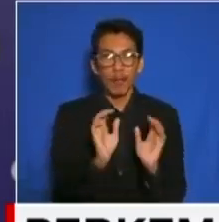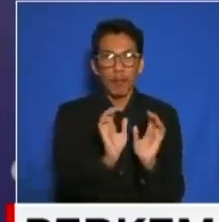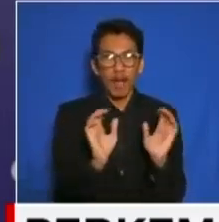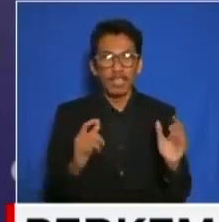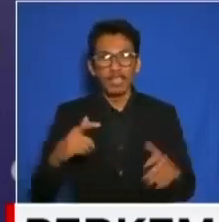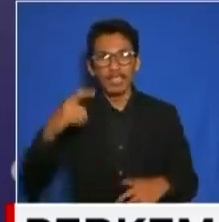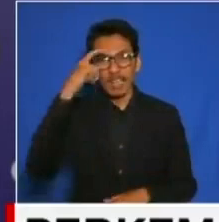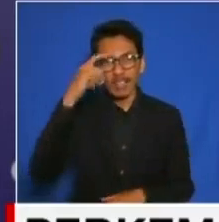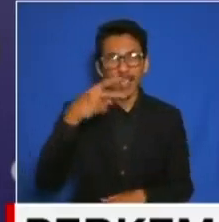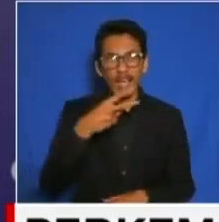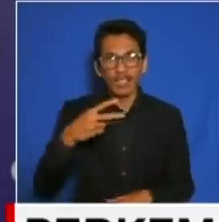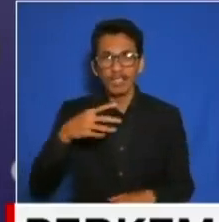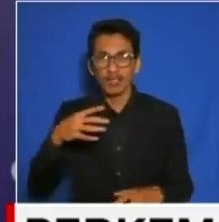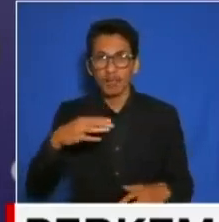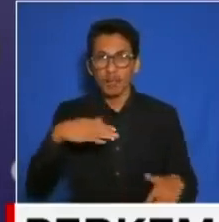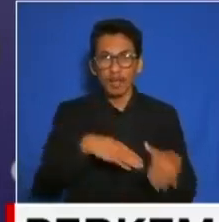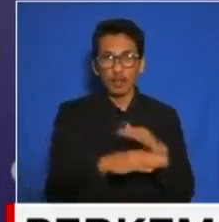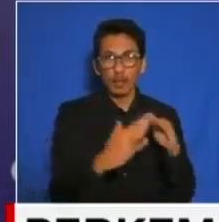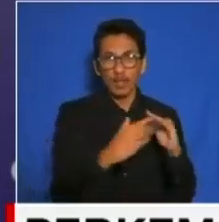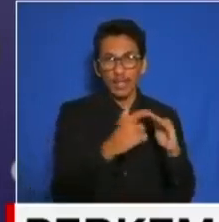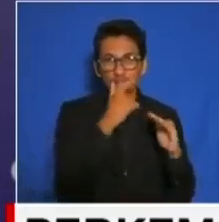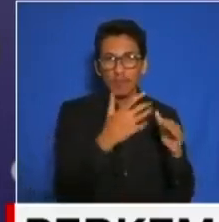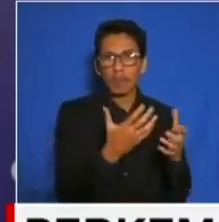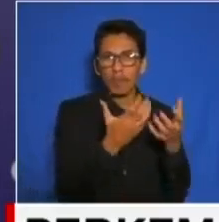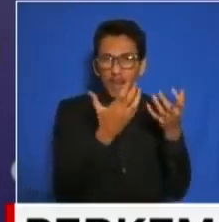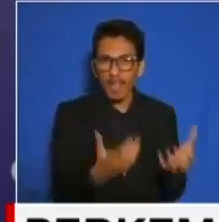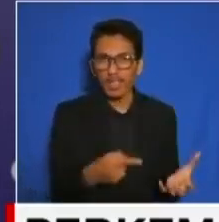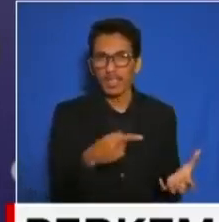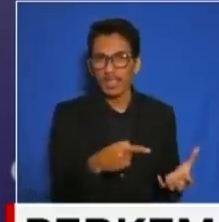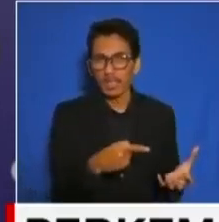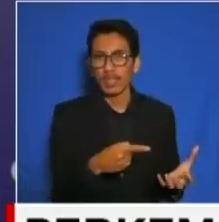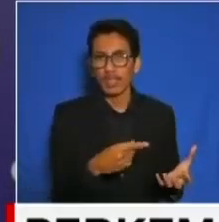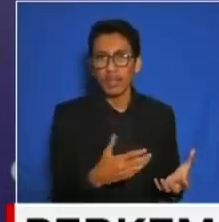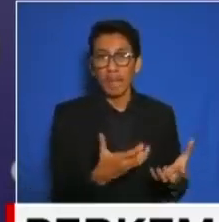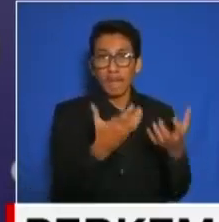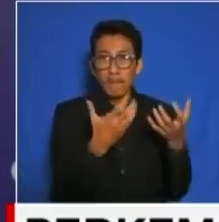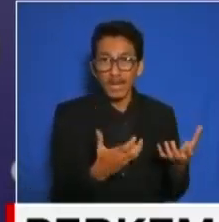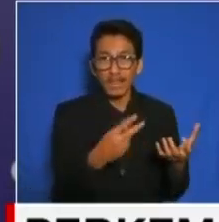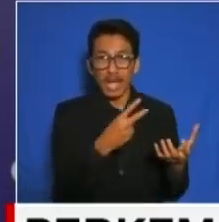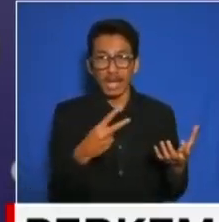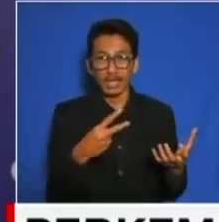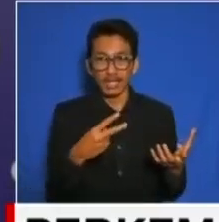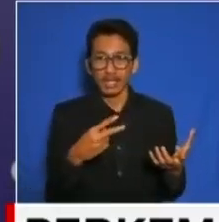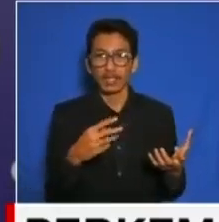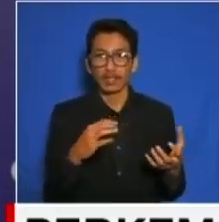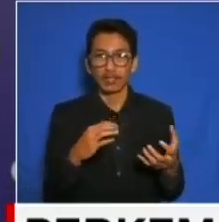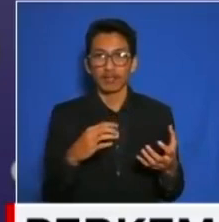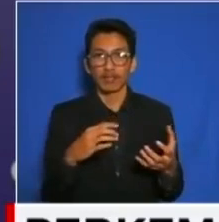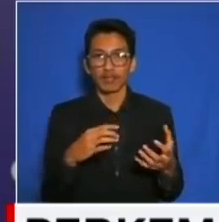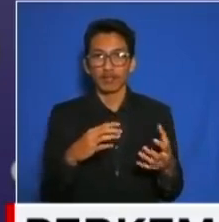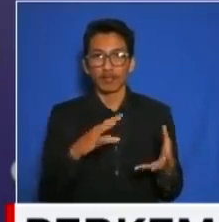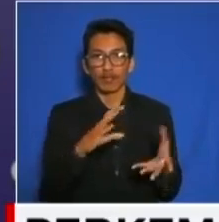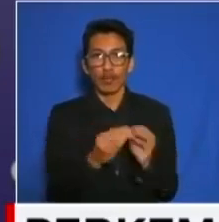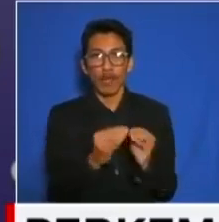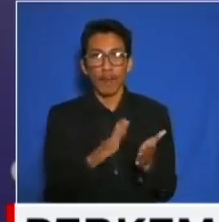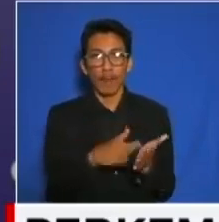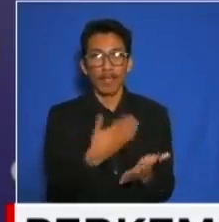beban perawatan rumah sakit. Dan ini berarti juga semakin berat kita menurunkan jumlah